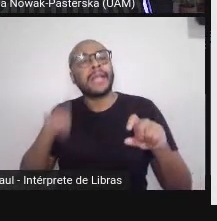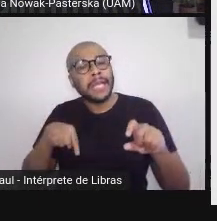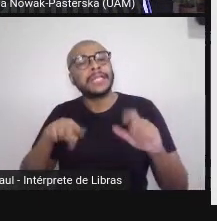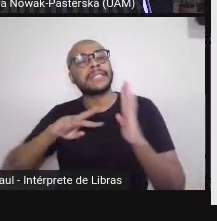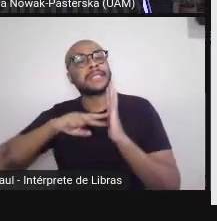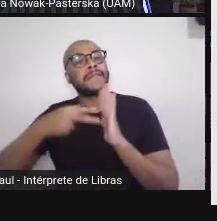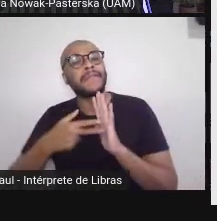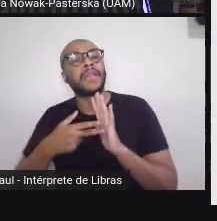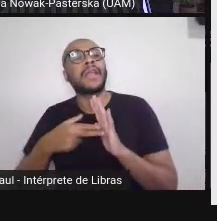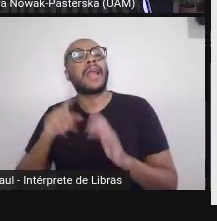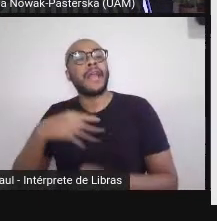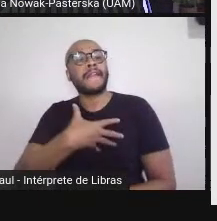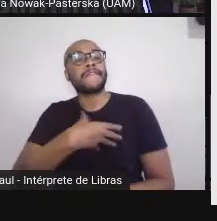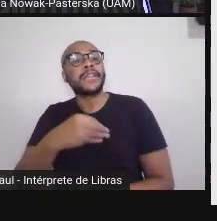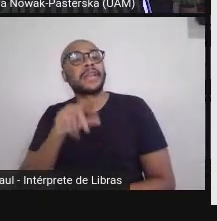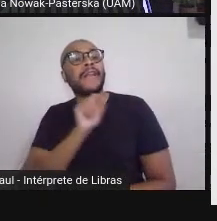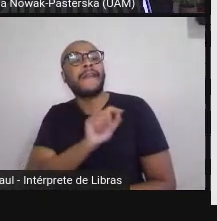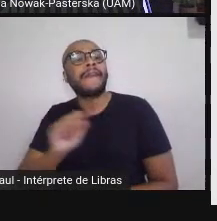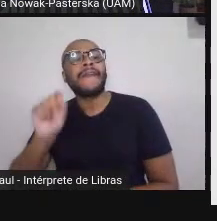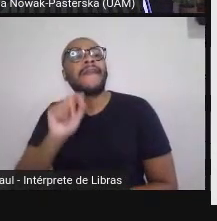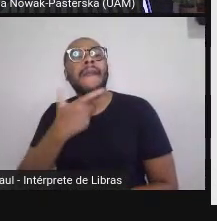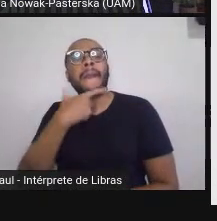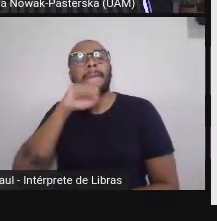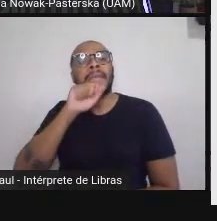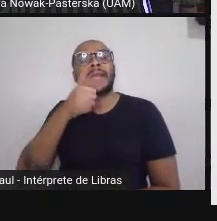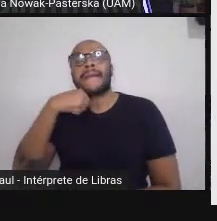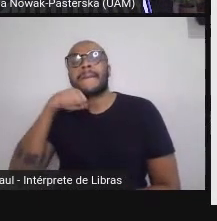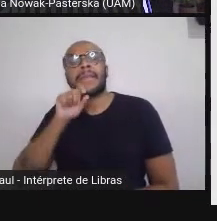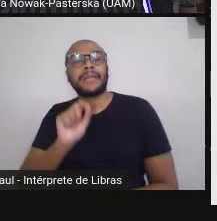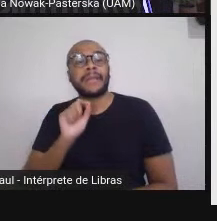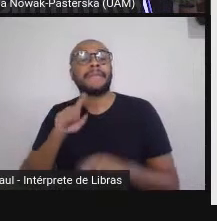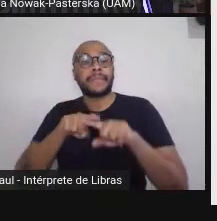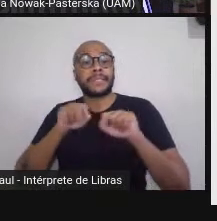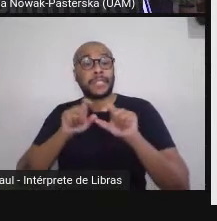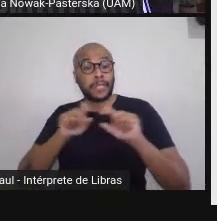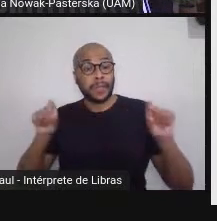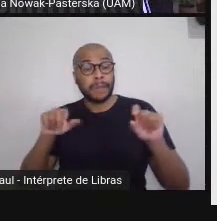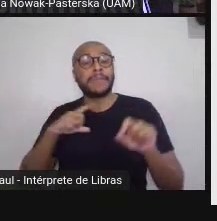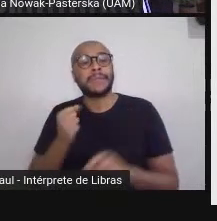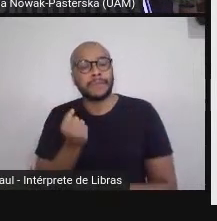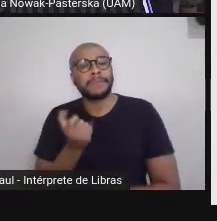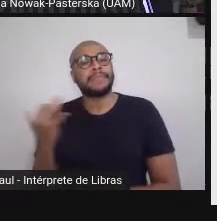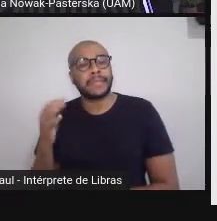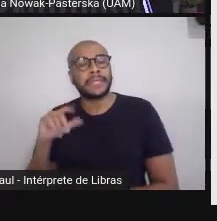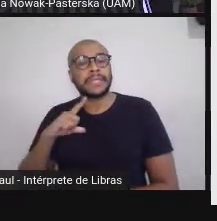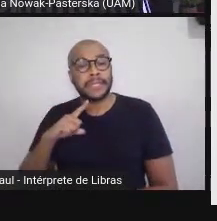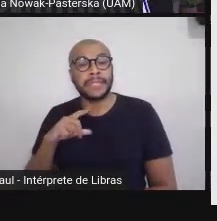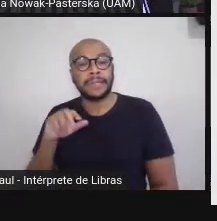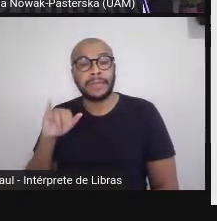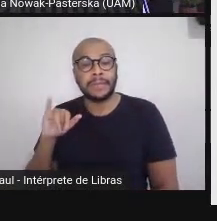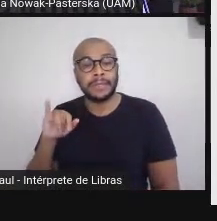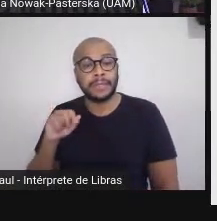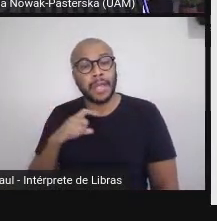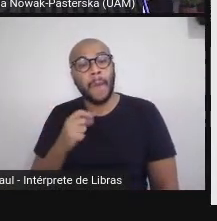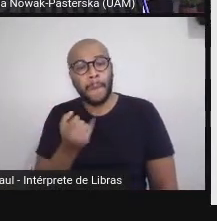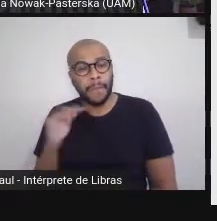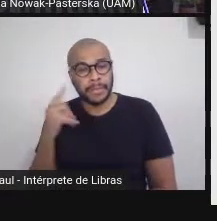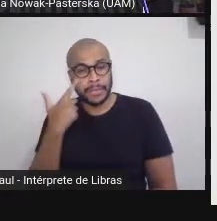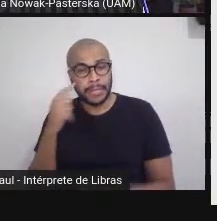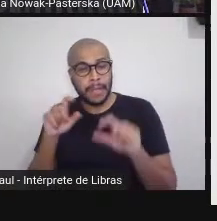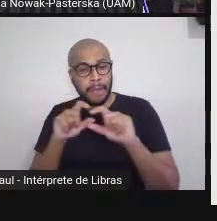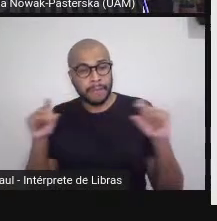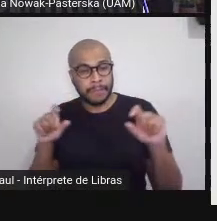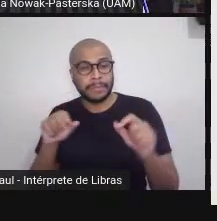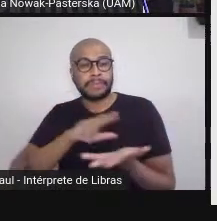de quem eles eram filhos. E esses sobrenomes tinham outras terminações, que eram itz, itz, ik, ek,